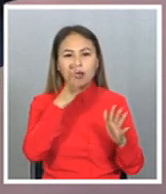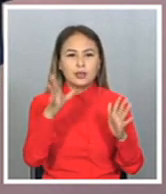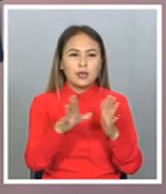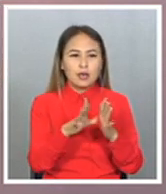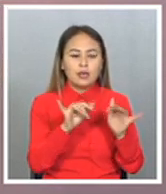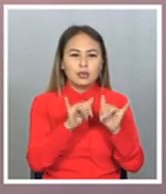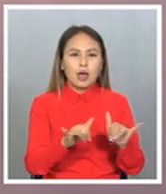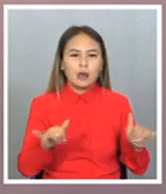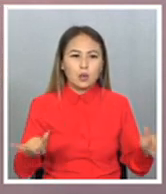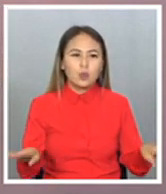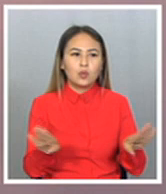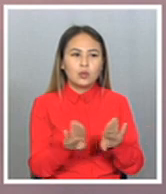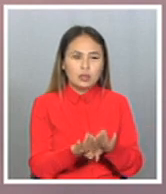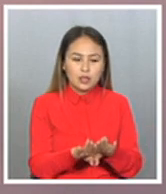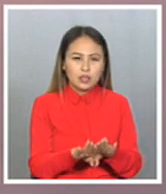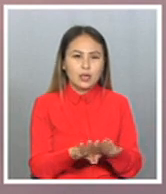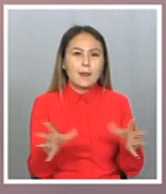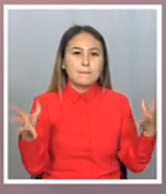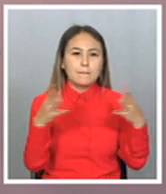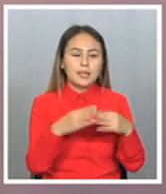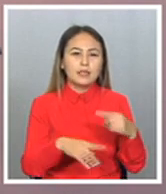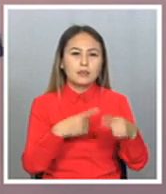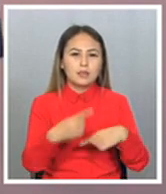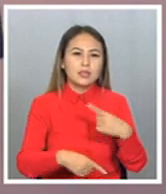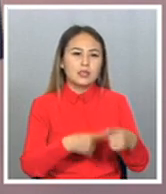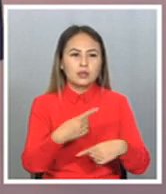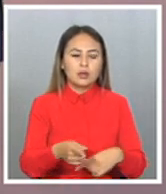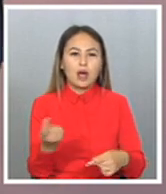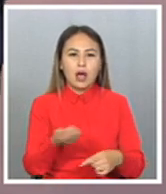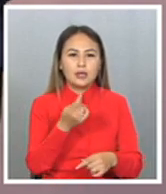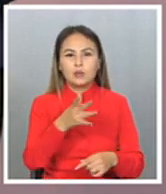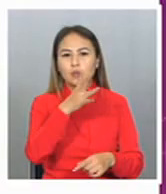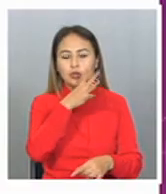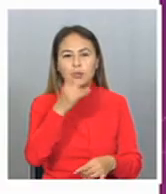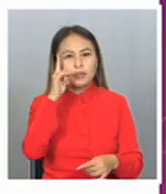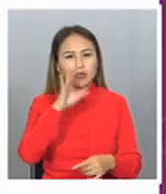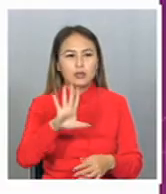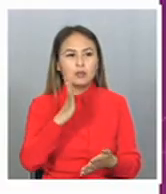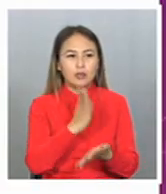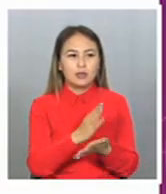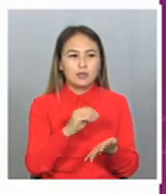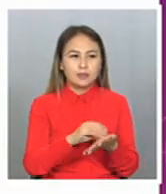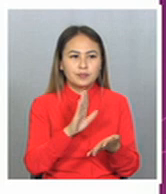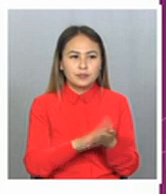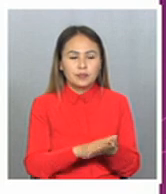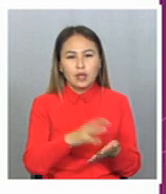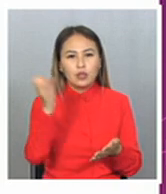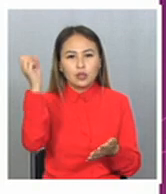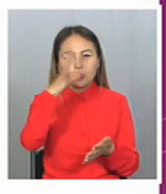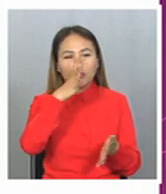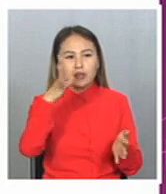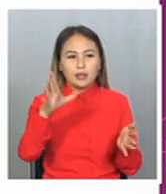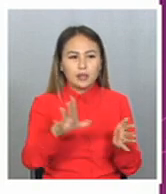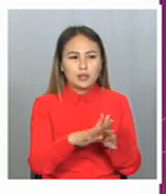таралуы осылайша бірінен біріне аз мөлшерде беріліп отырады. Күн